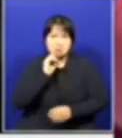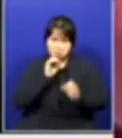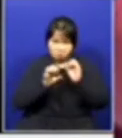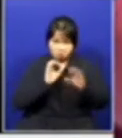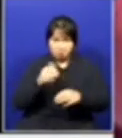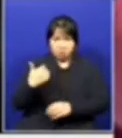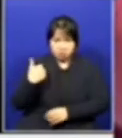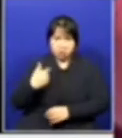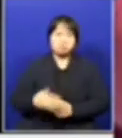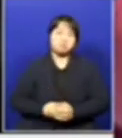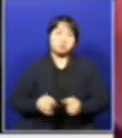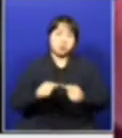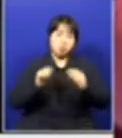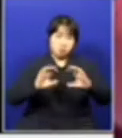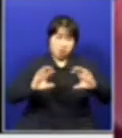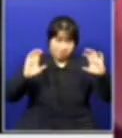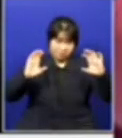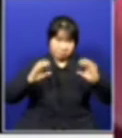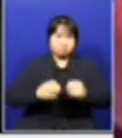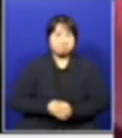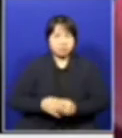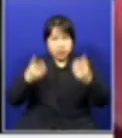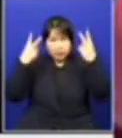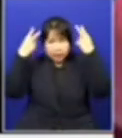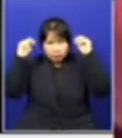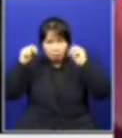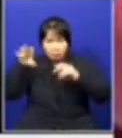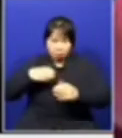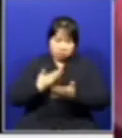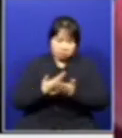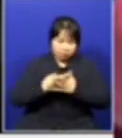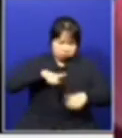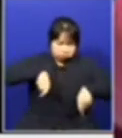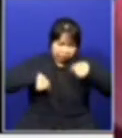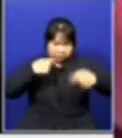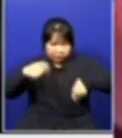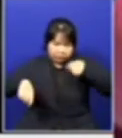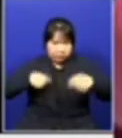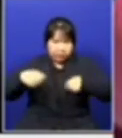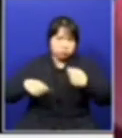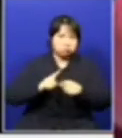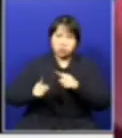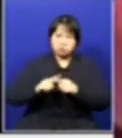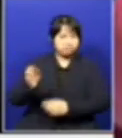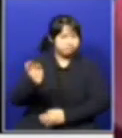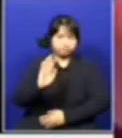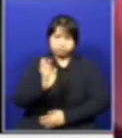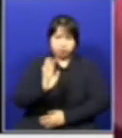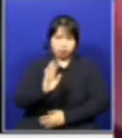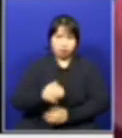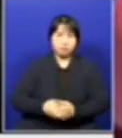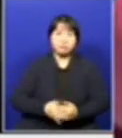ทางรัฐบาลทางนายกรัฐมนตรีจะเอาไปใช้ชุลุยชุล่ายไม่ได้ครับเงิน